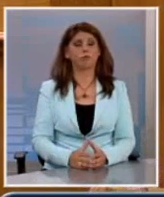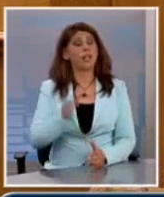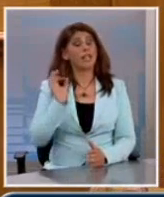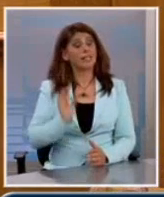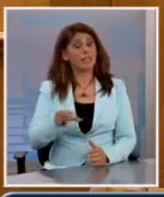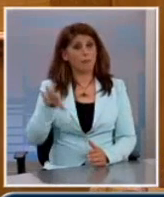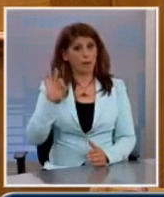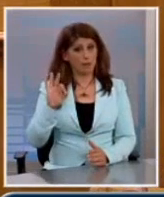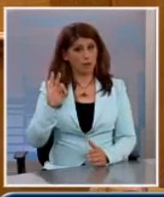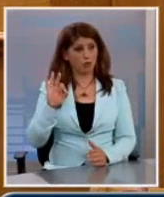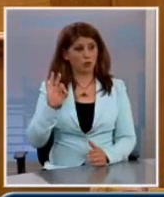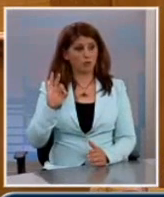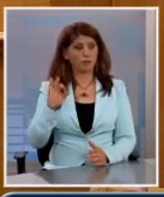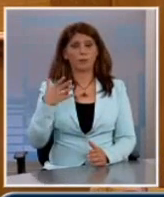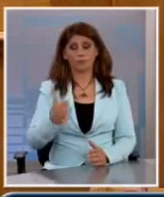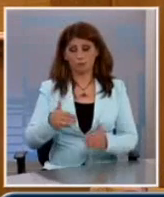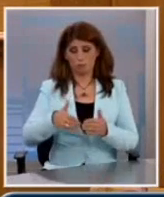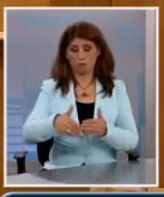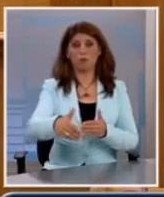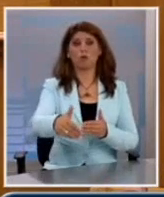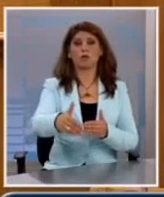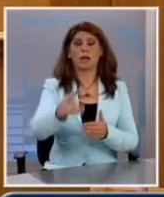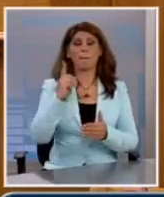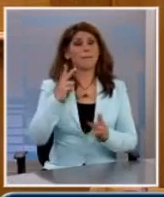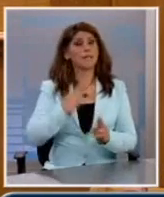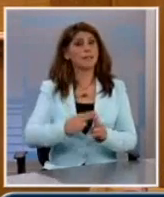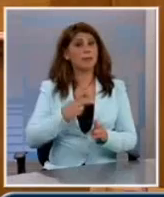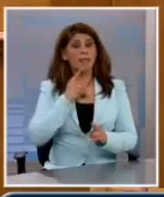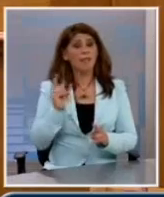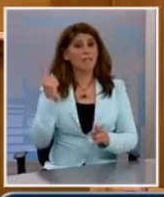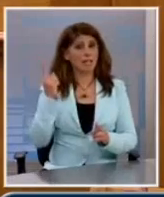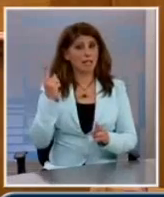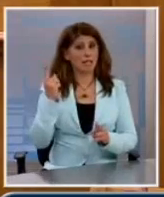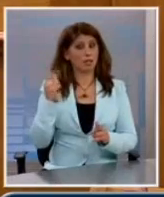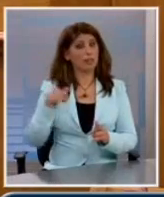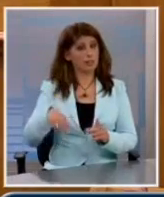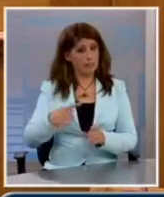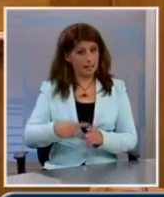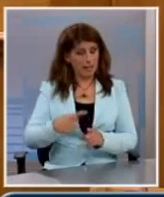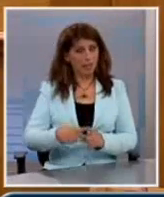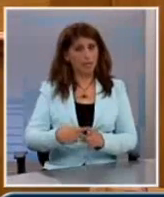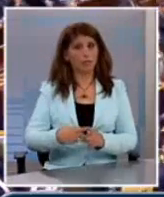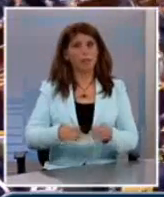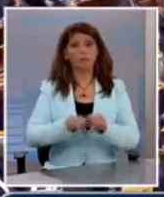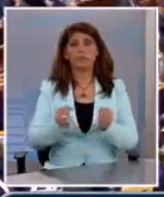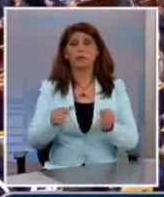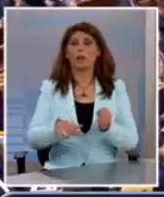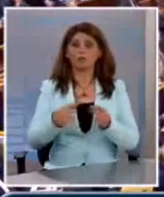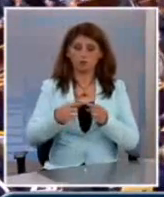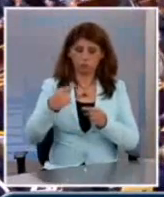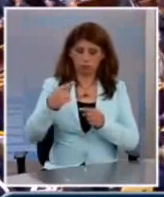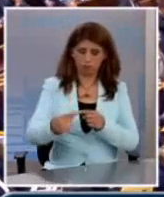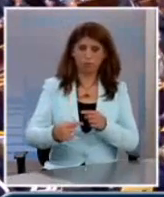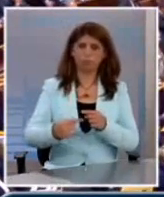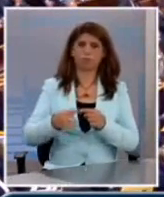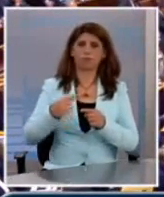όμως, έχουμε μπροστά μας μια σημαντική ευκαιρία, τόσο για τη χώρα, να σπάσει αυτό το φαύλο κύκλο,